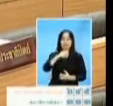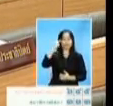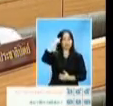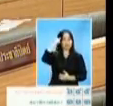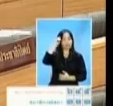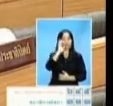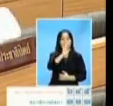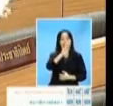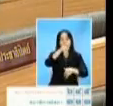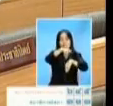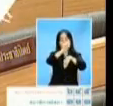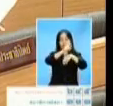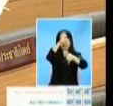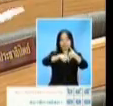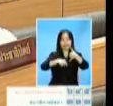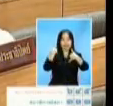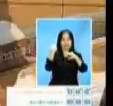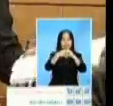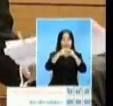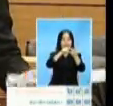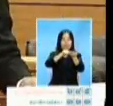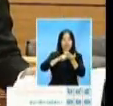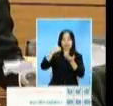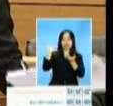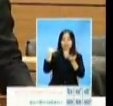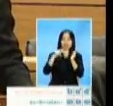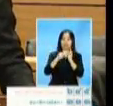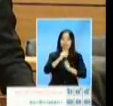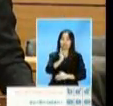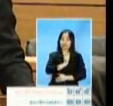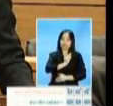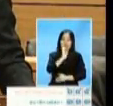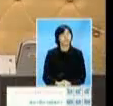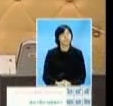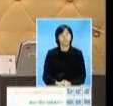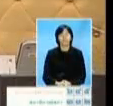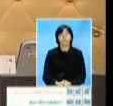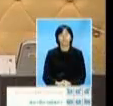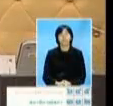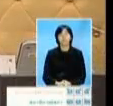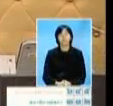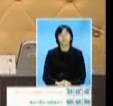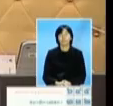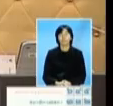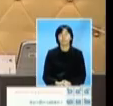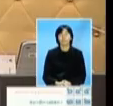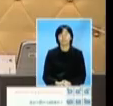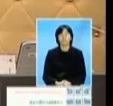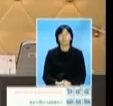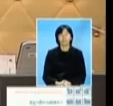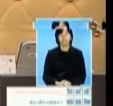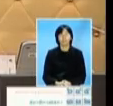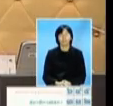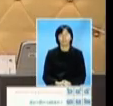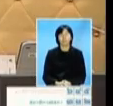านและการที่ท่านยื่นเสนอ2เรื่องนี้มาได้แสดงความไม่เป็นกลางแล้วครับท่านครับ ท่านจะประท้วงผมเรื่องอะไรฮะ